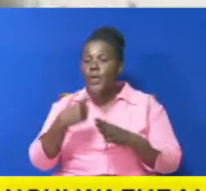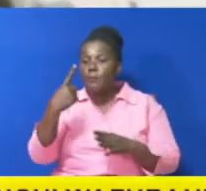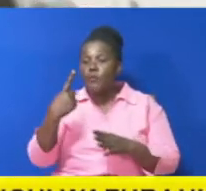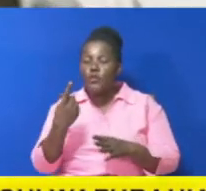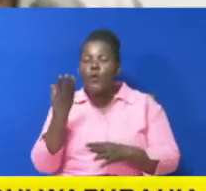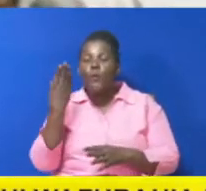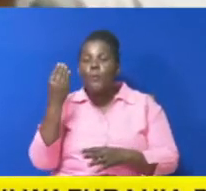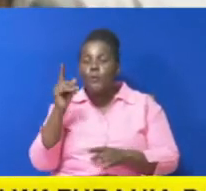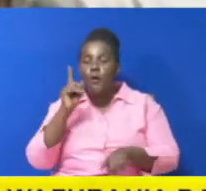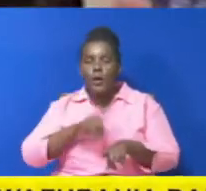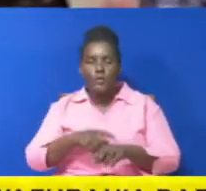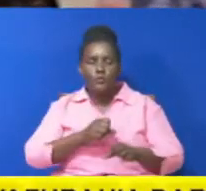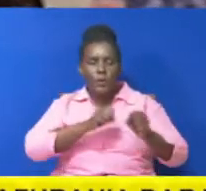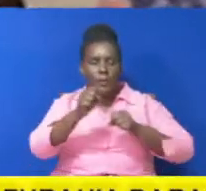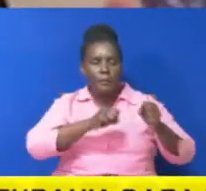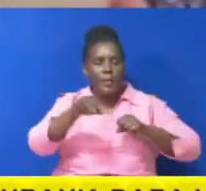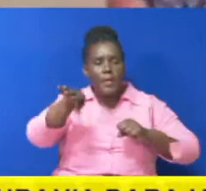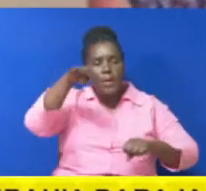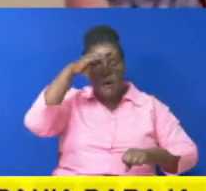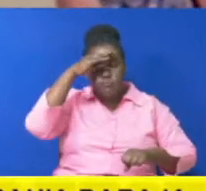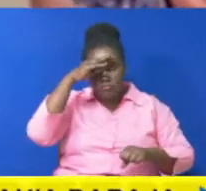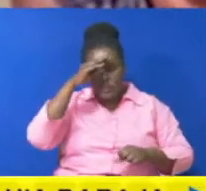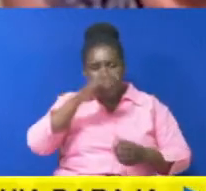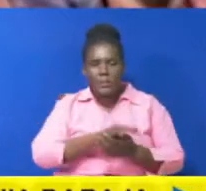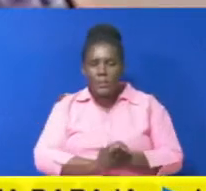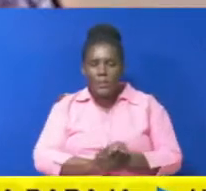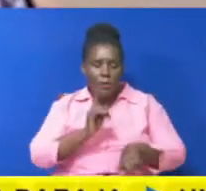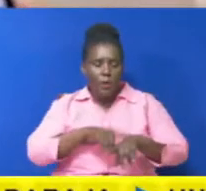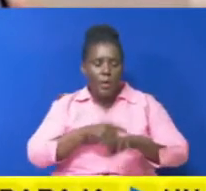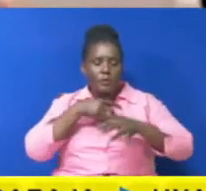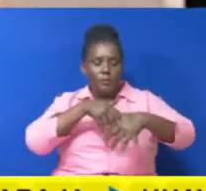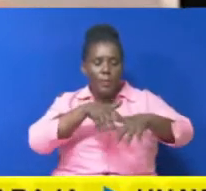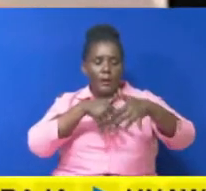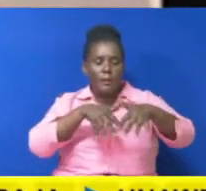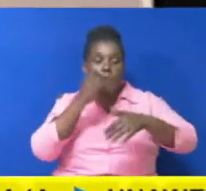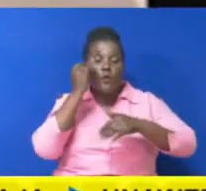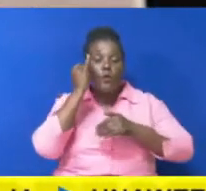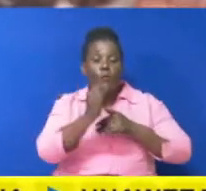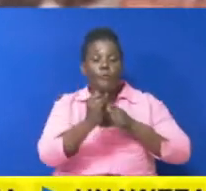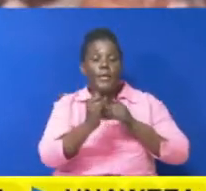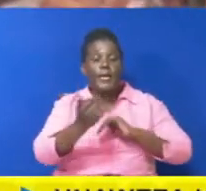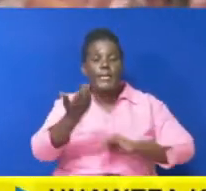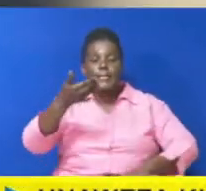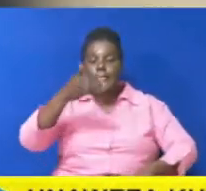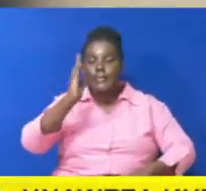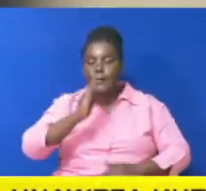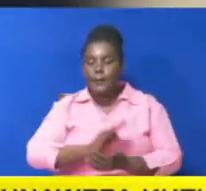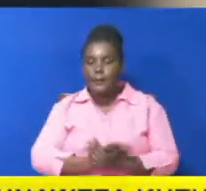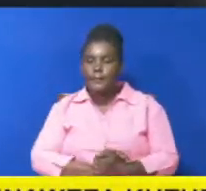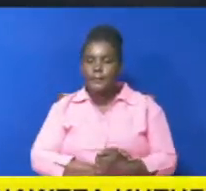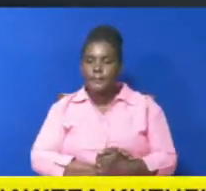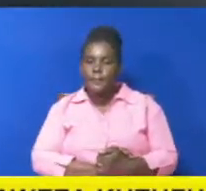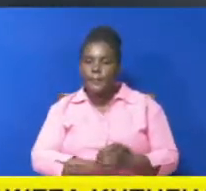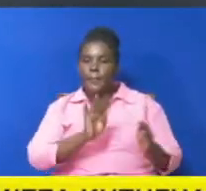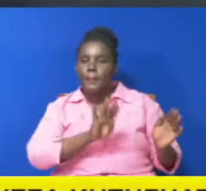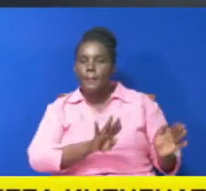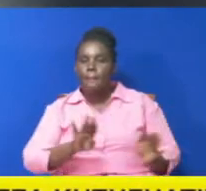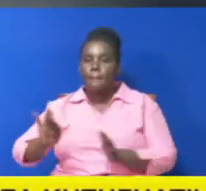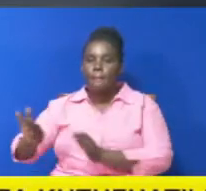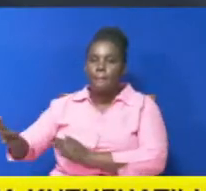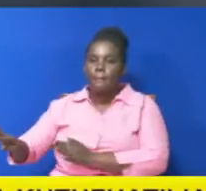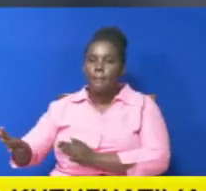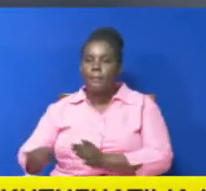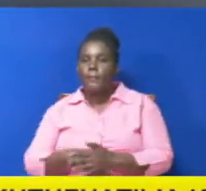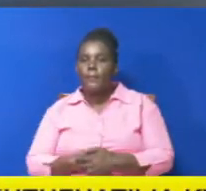Baghdad walipokuwa wakipambana na polisi wa kutoza ghasia katika maandamano ya kupinga serikali iliyohamasishwa na al-Sadri. Tunaingia katika